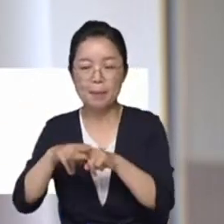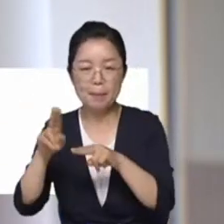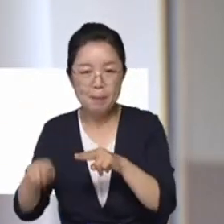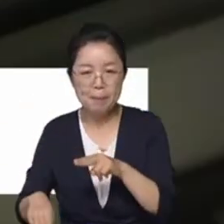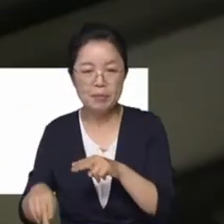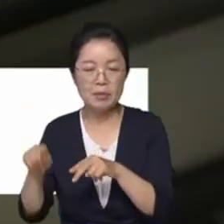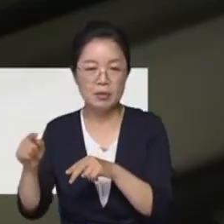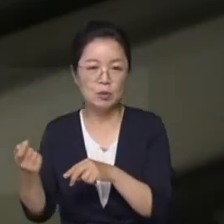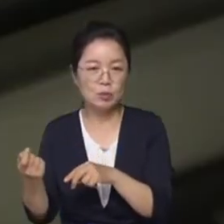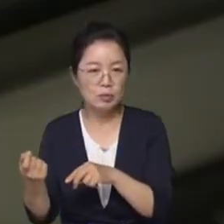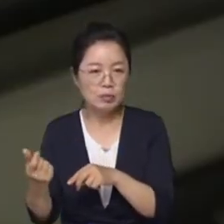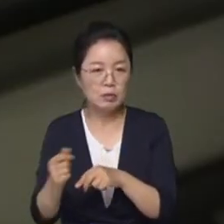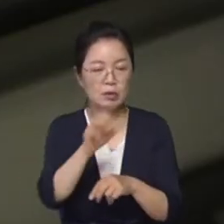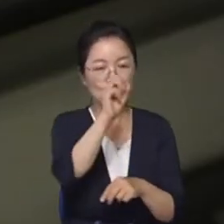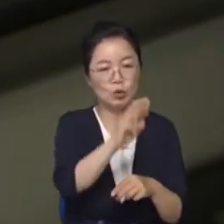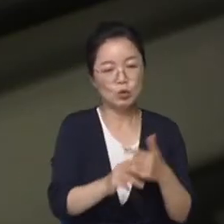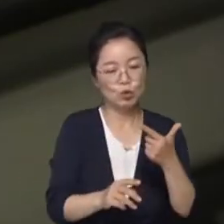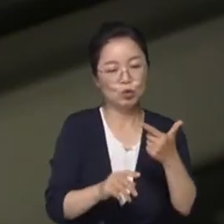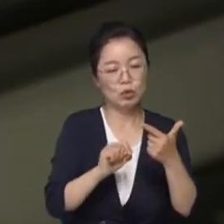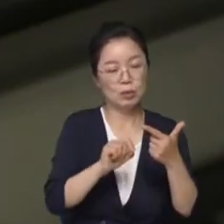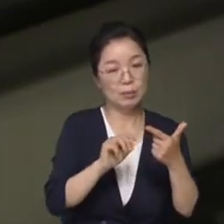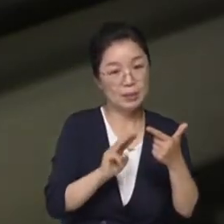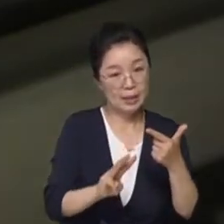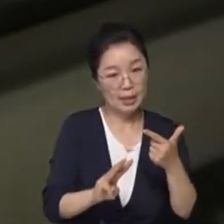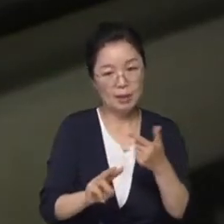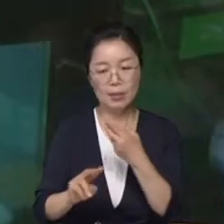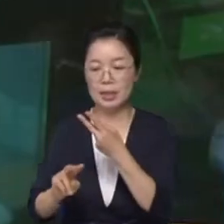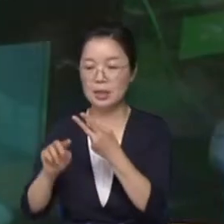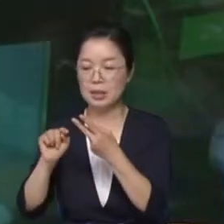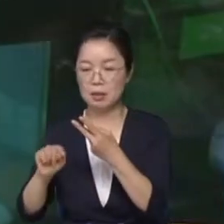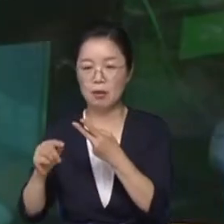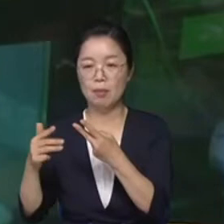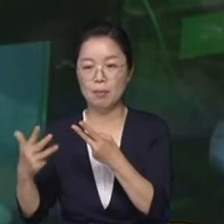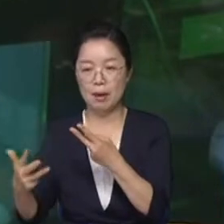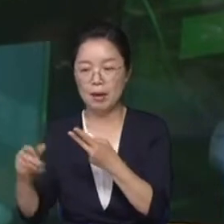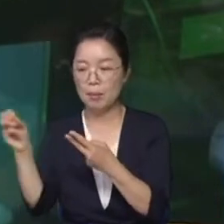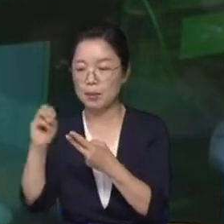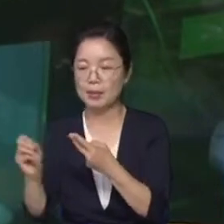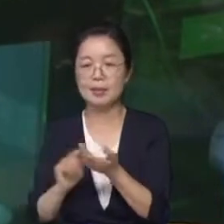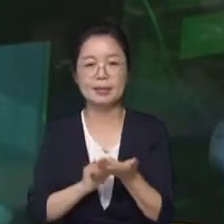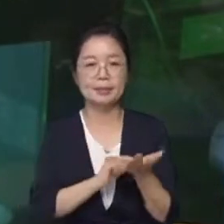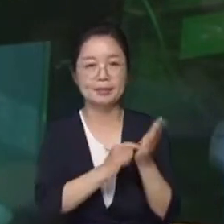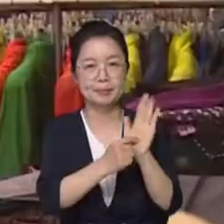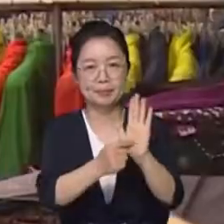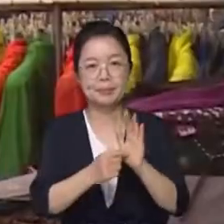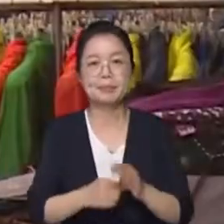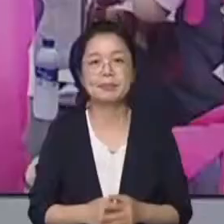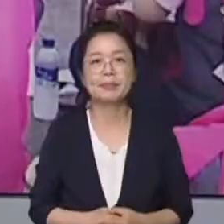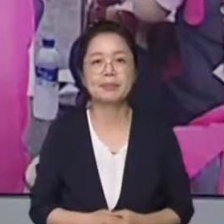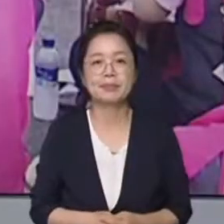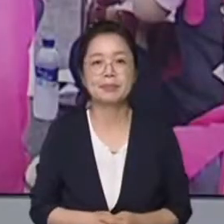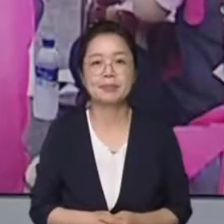2.0%였고 광주는 각각 6.3%, 2.8%를 기록했습니다.